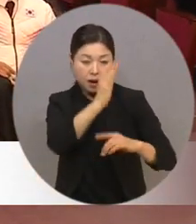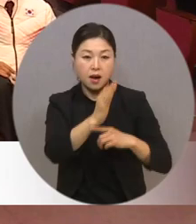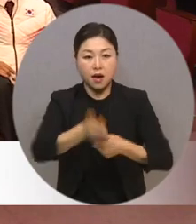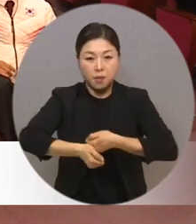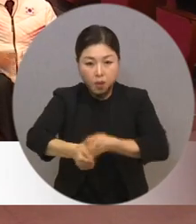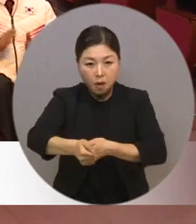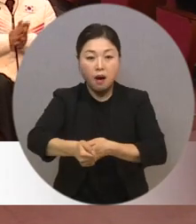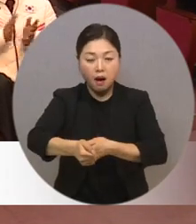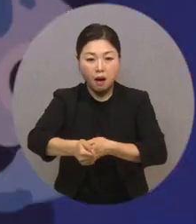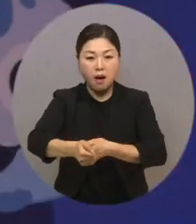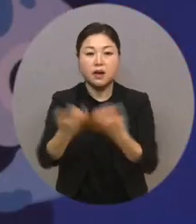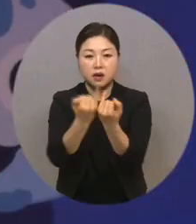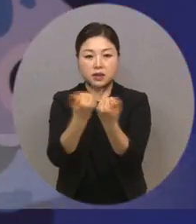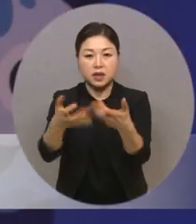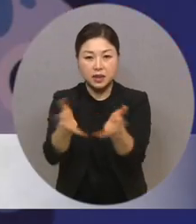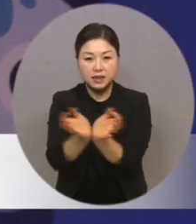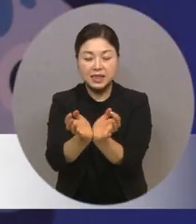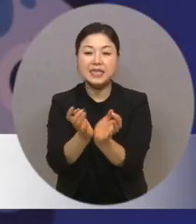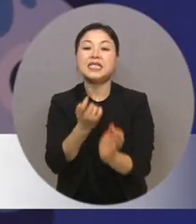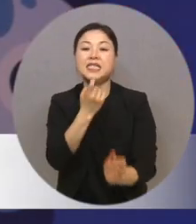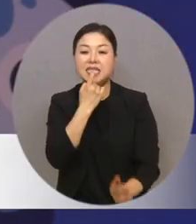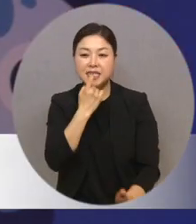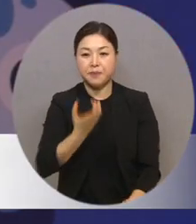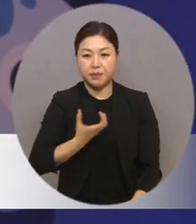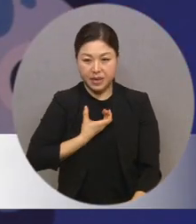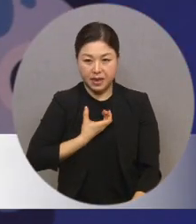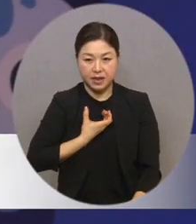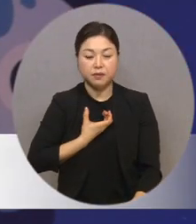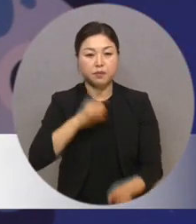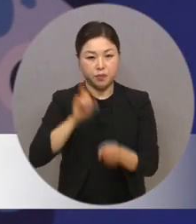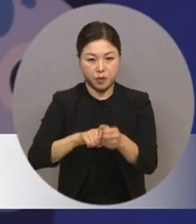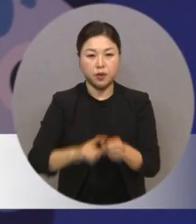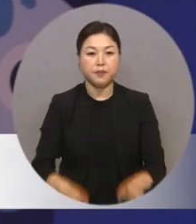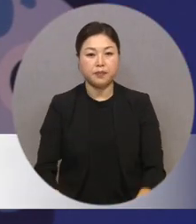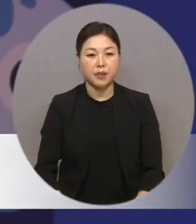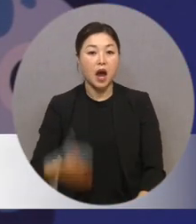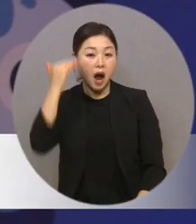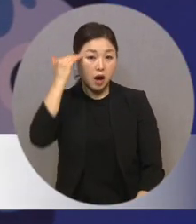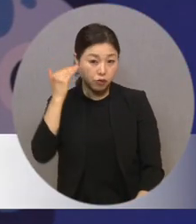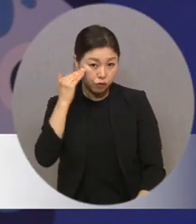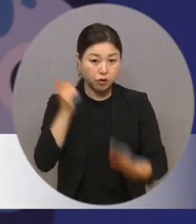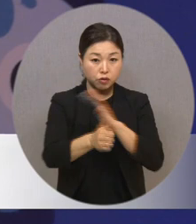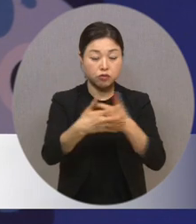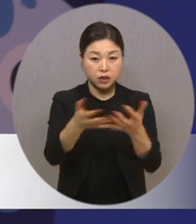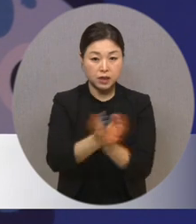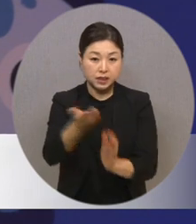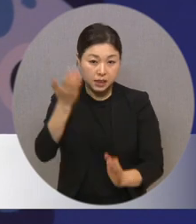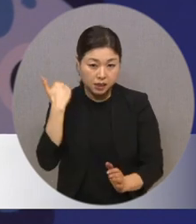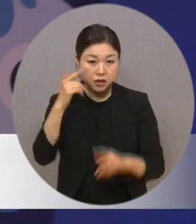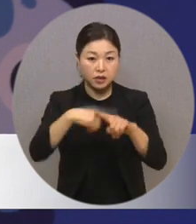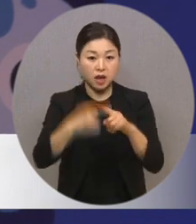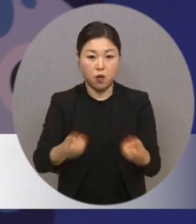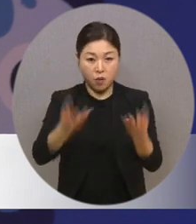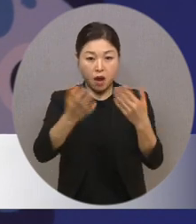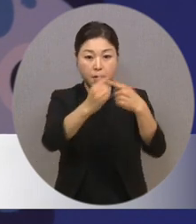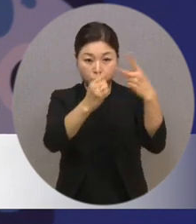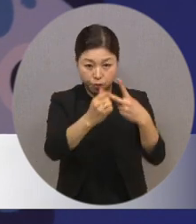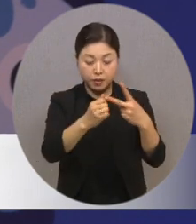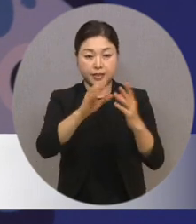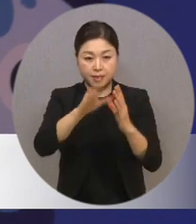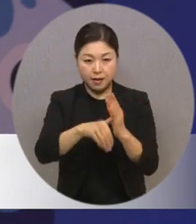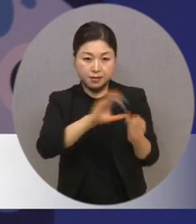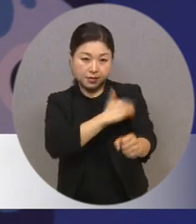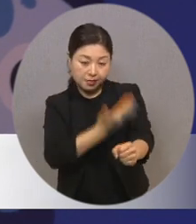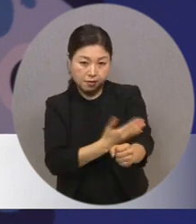여자단체전 은메달입니다. 우리 대한민국 선수단은 지난 두 번의 대회에서 매회